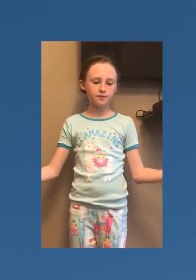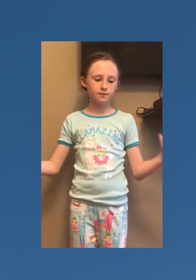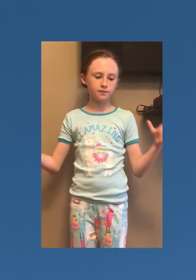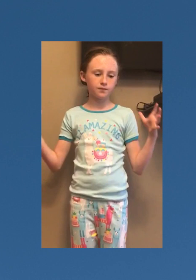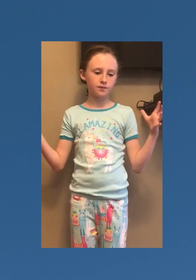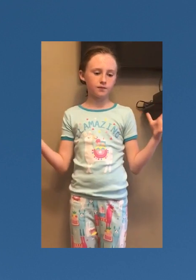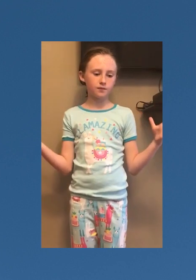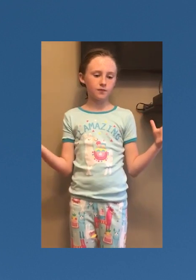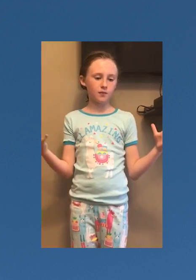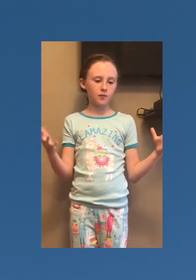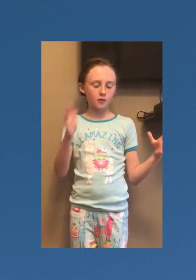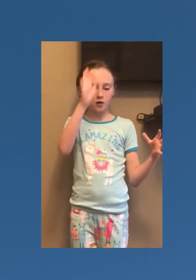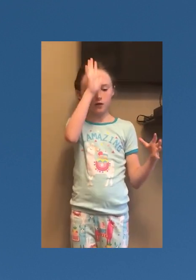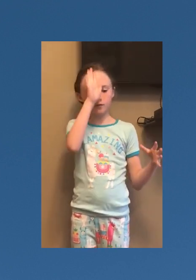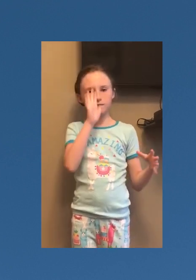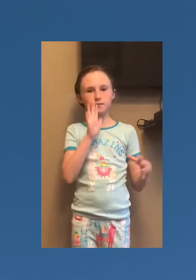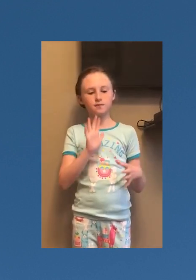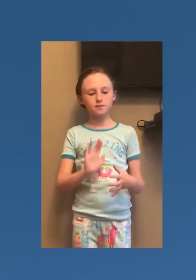brillants